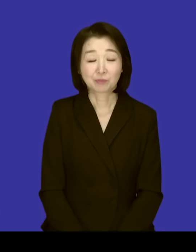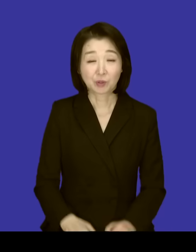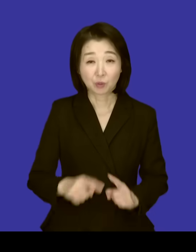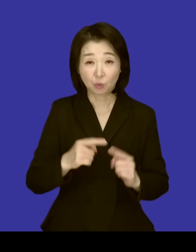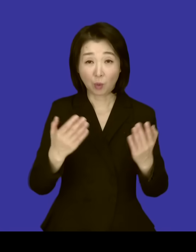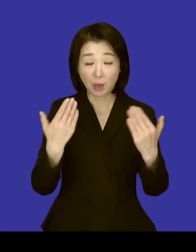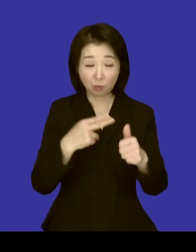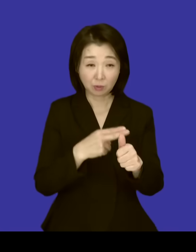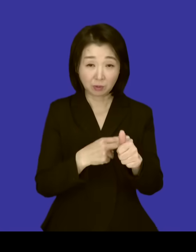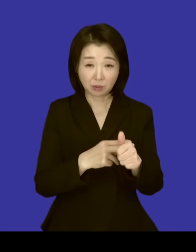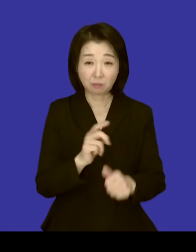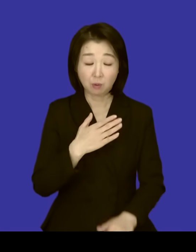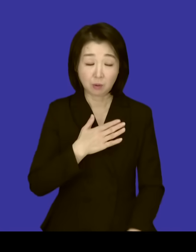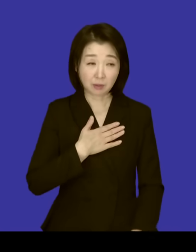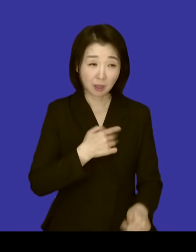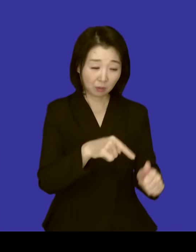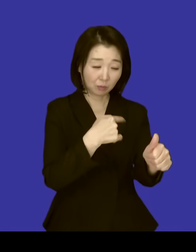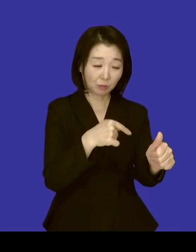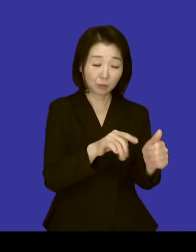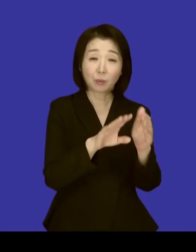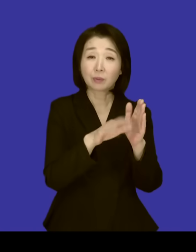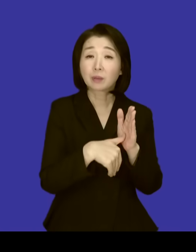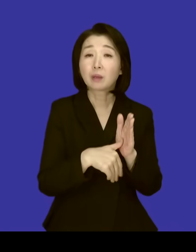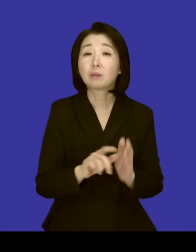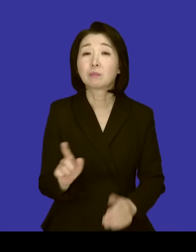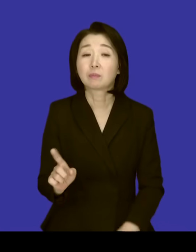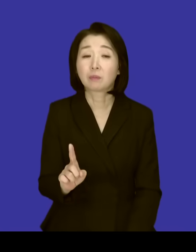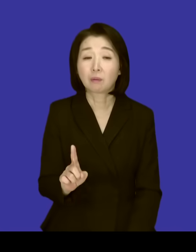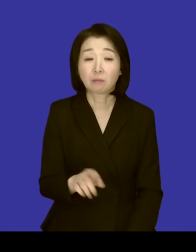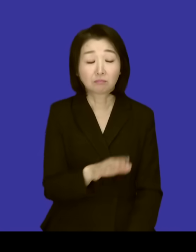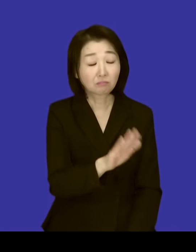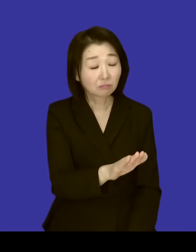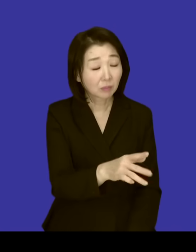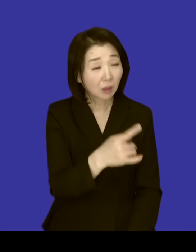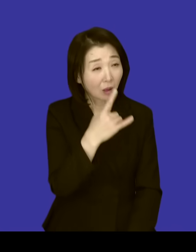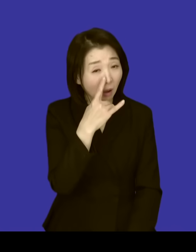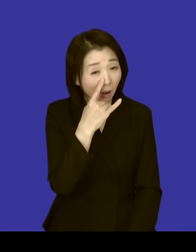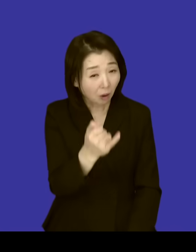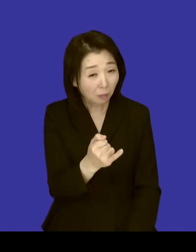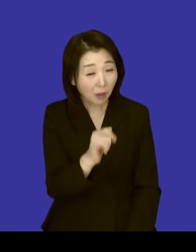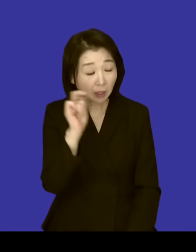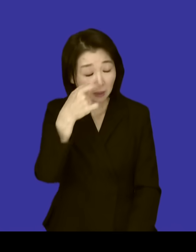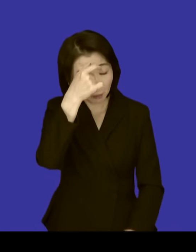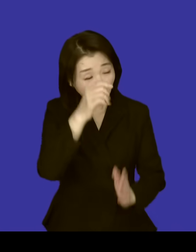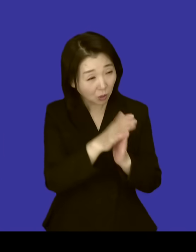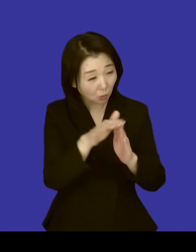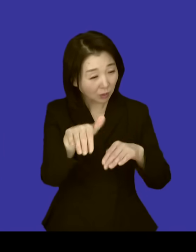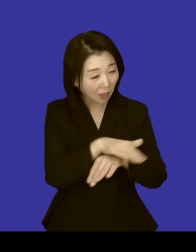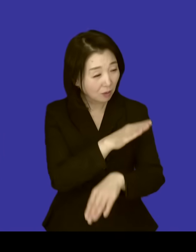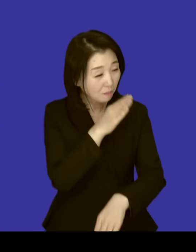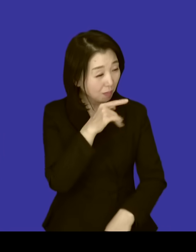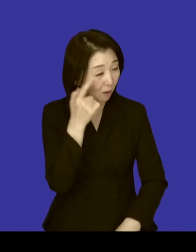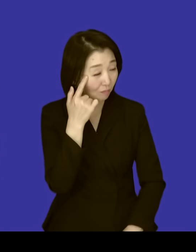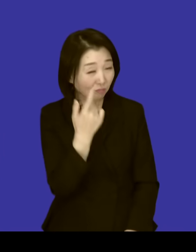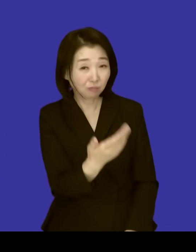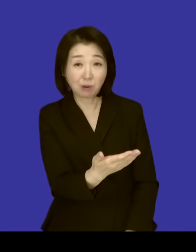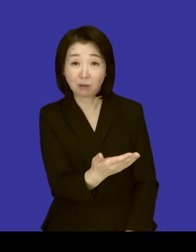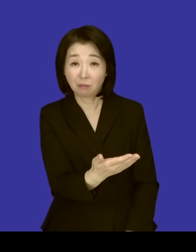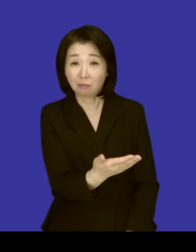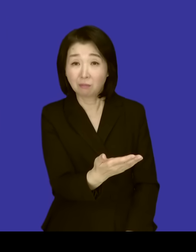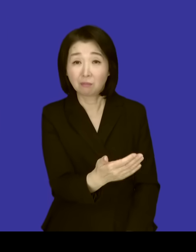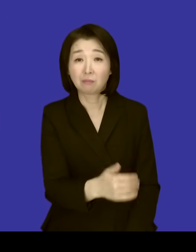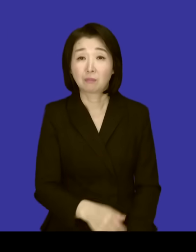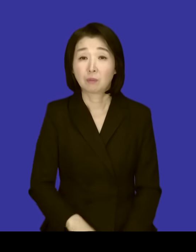교회학교 선생님이 저를 양육하시면서 세웅 혹시 어머니가 새벽 기도에 나가시냐고 저한테 물어보시는 거예요. 네.